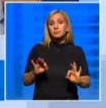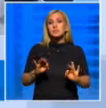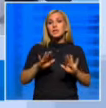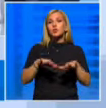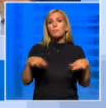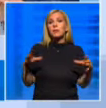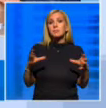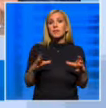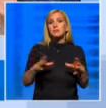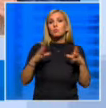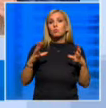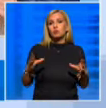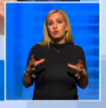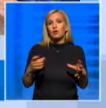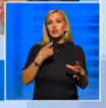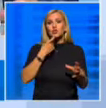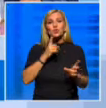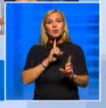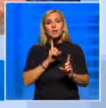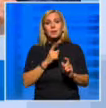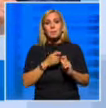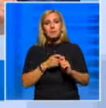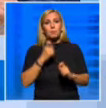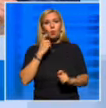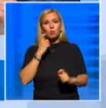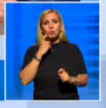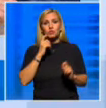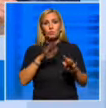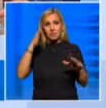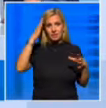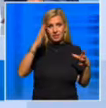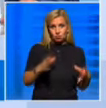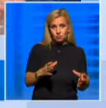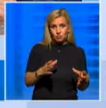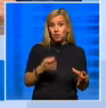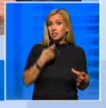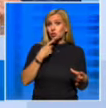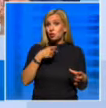мнозинство. Защо не направи Бойко Борисов правителство в настоящото Народно събрание?